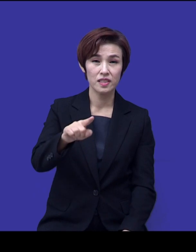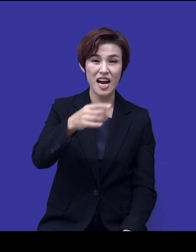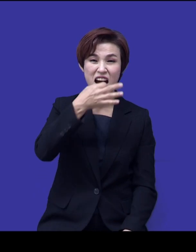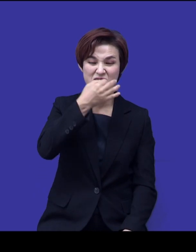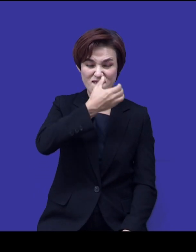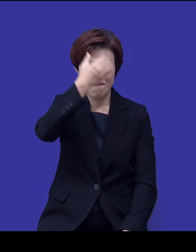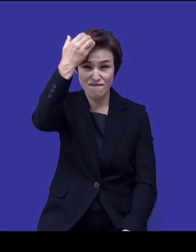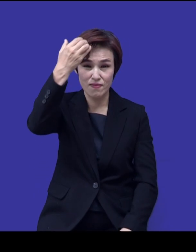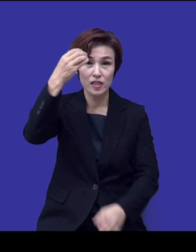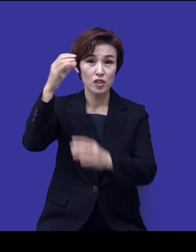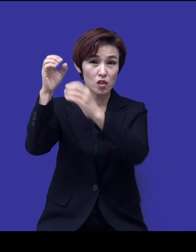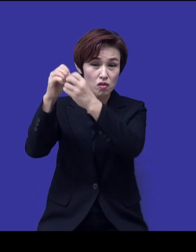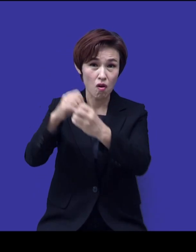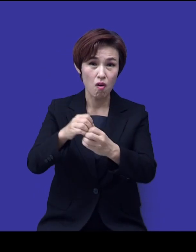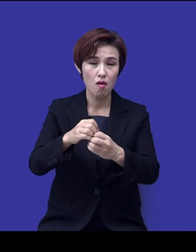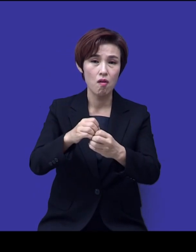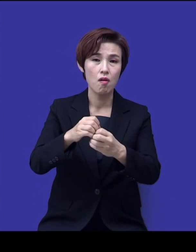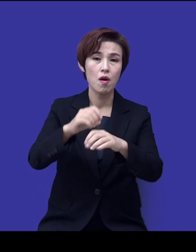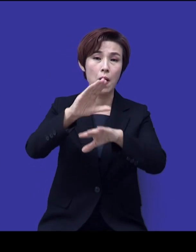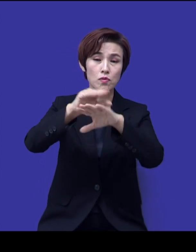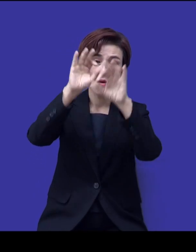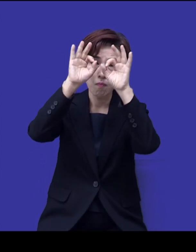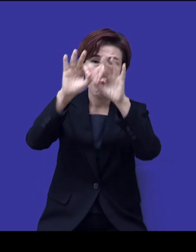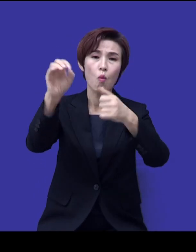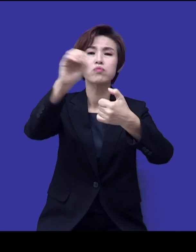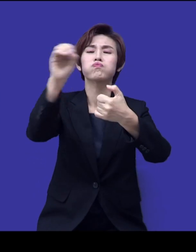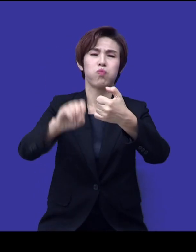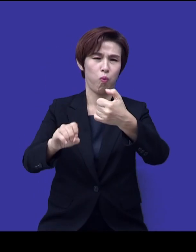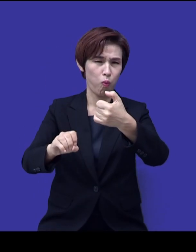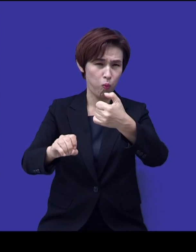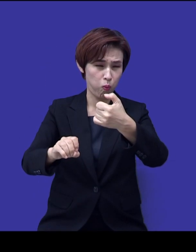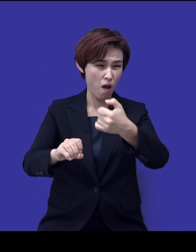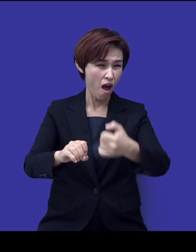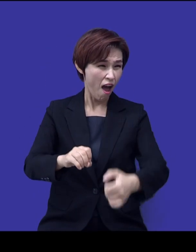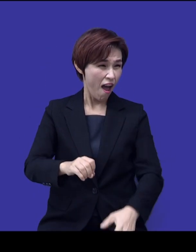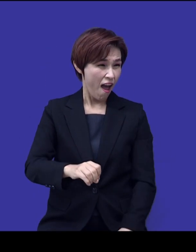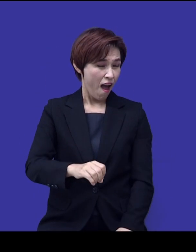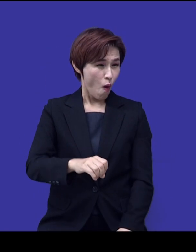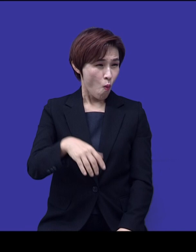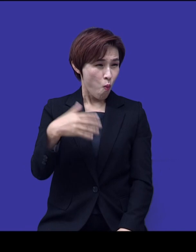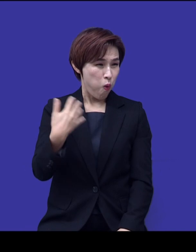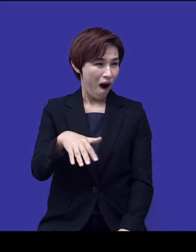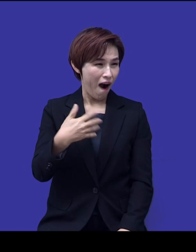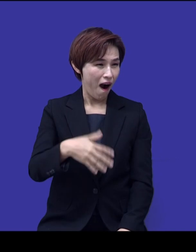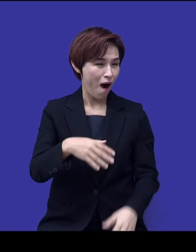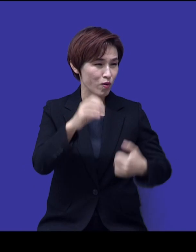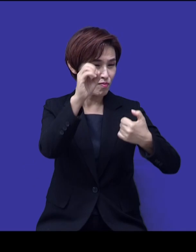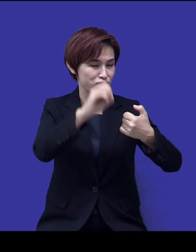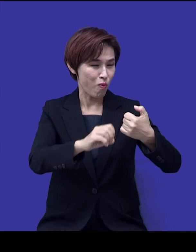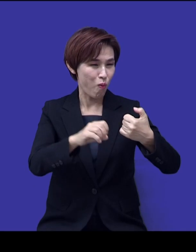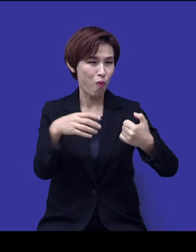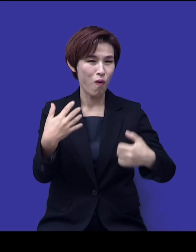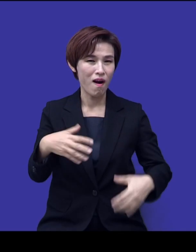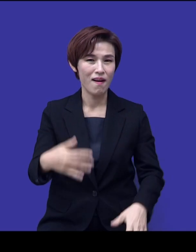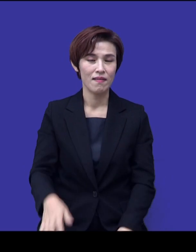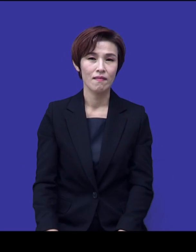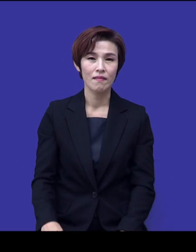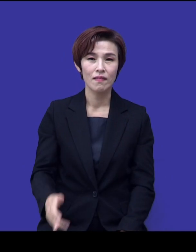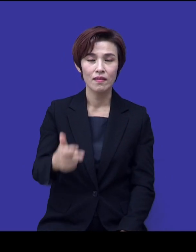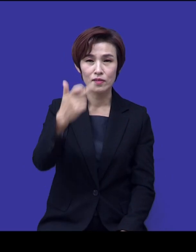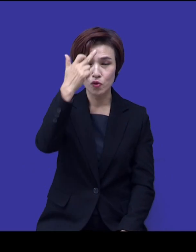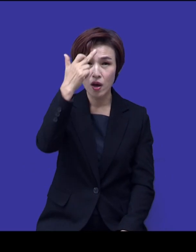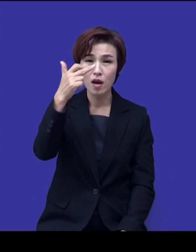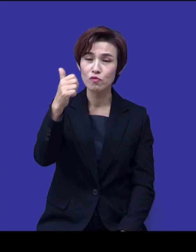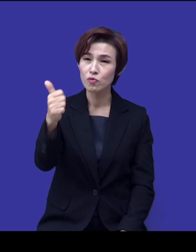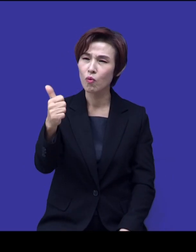뭐 50%의 네. 온 국민이 다 본 드라마라고 50%라는 거는 수치가 예, 없던 거죠. 그때 최수종 씨 나왔었고